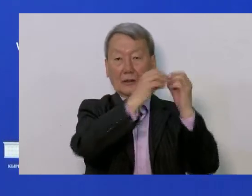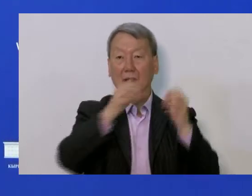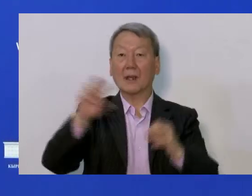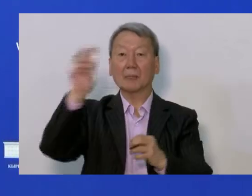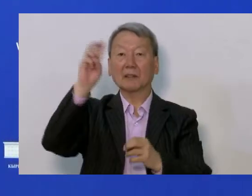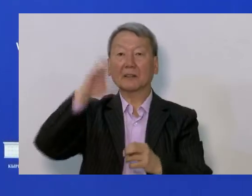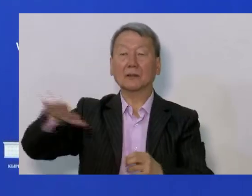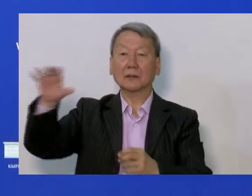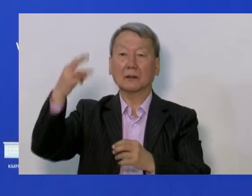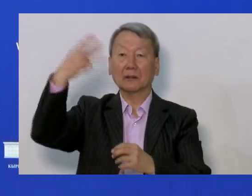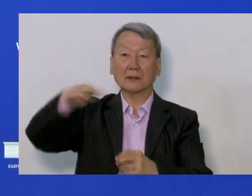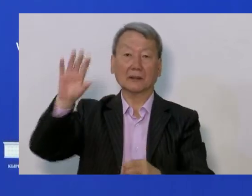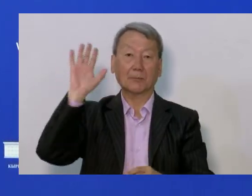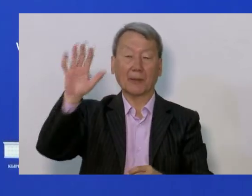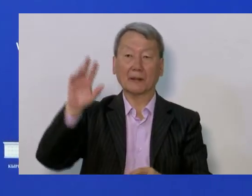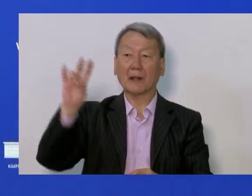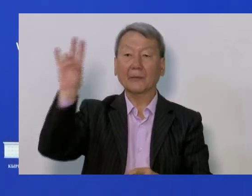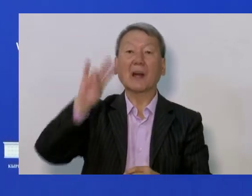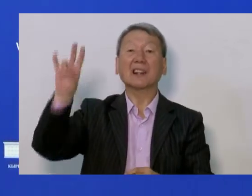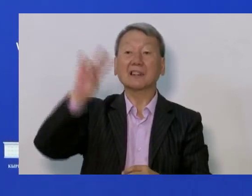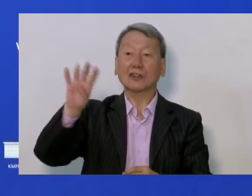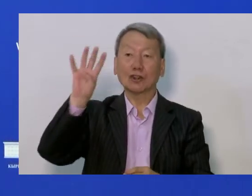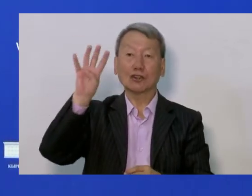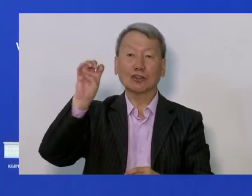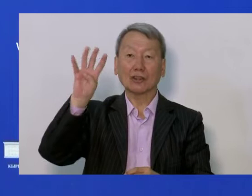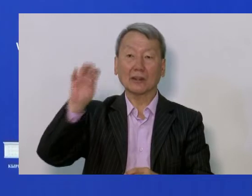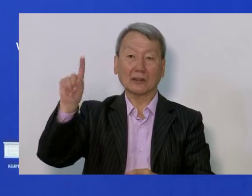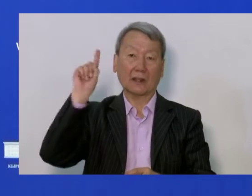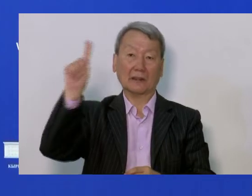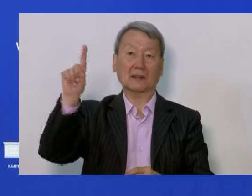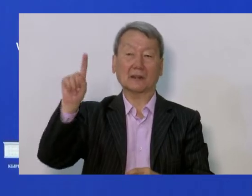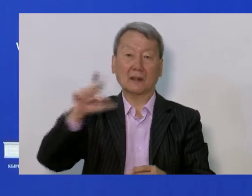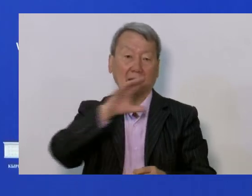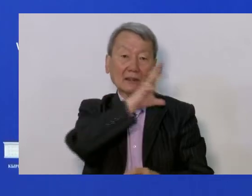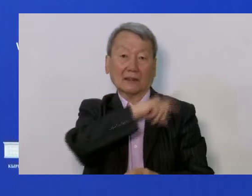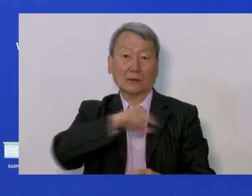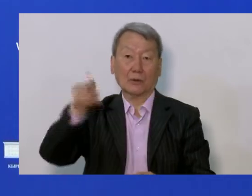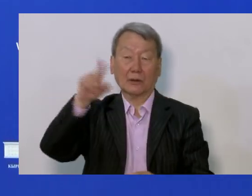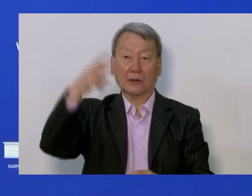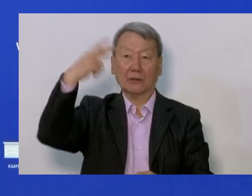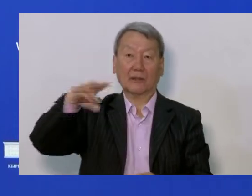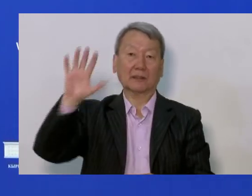области 35, в Нарынской области 401, в Иссык-Кулской